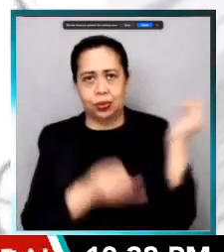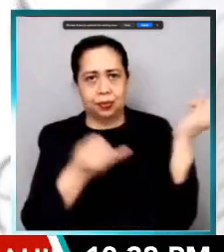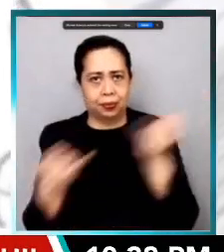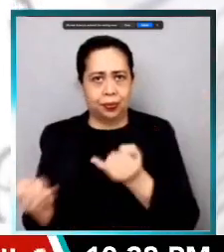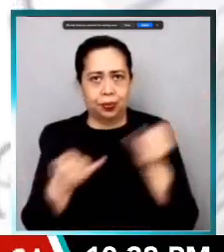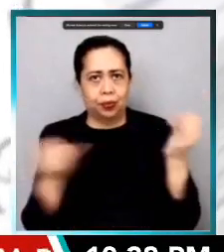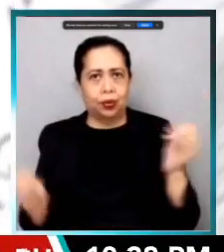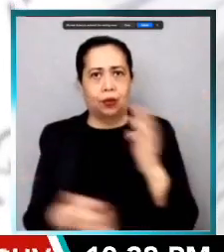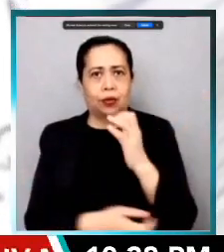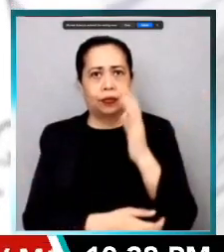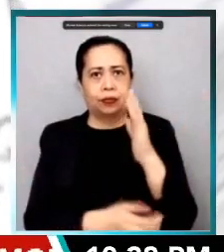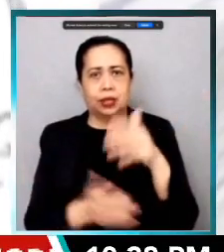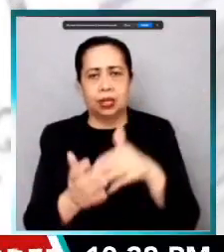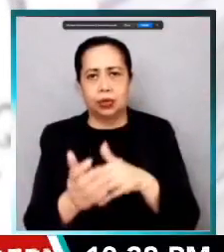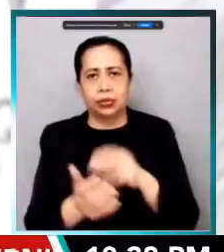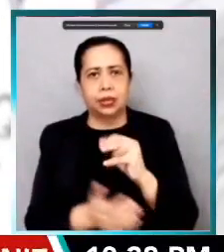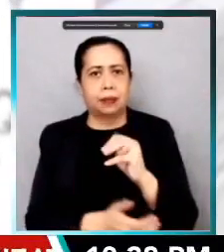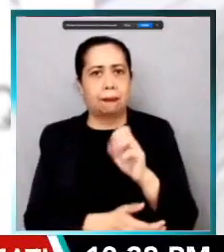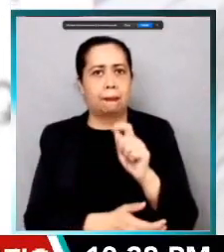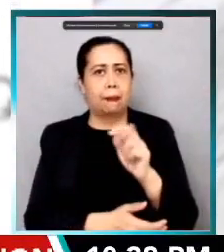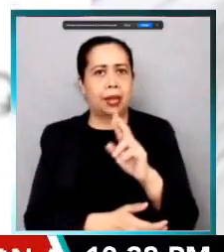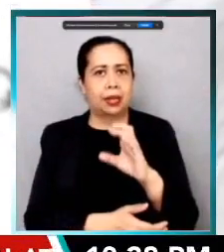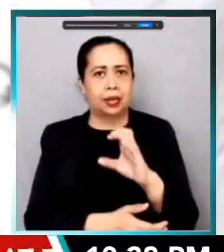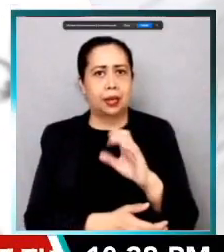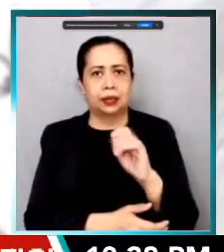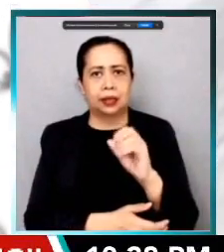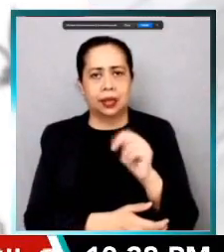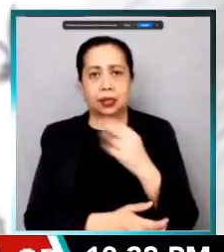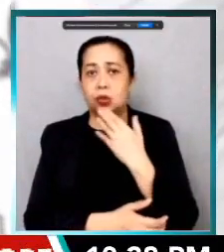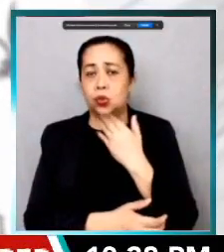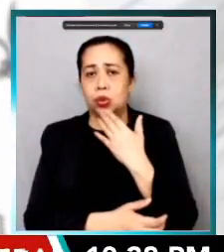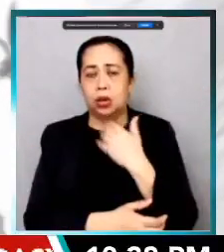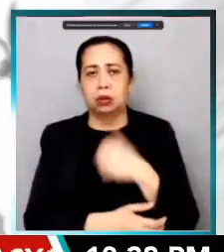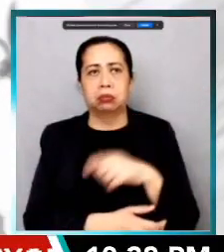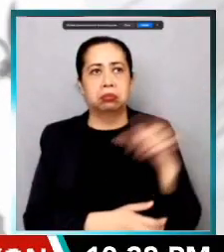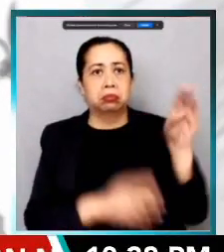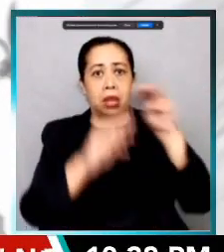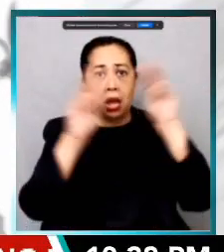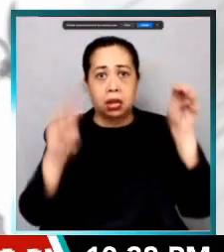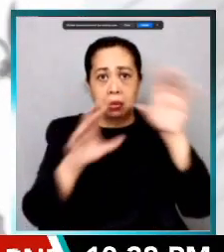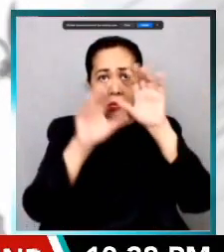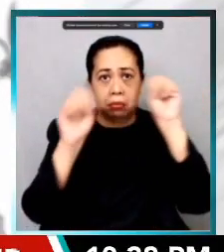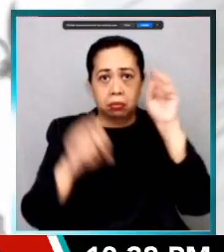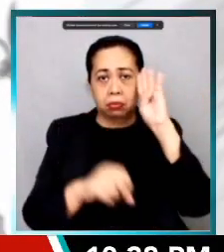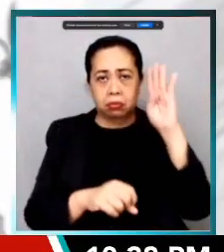450,000 metric tons ng asukal. Wala pang pahayag ang palasyo tungkol sa issue.